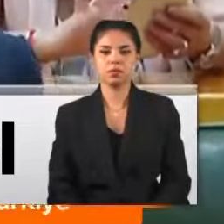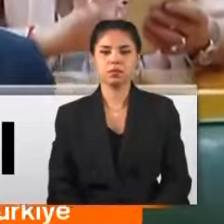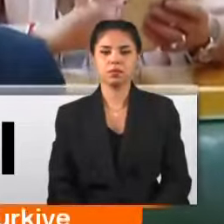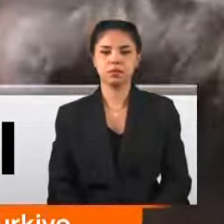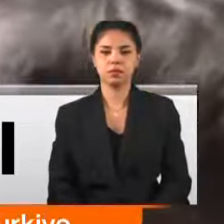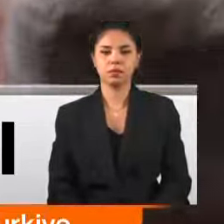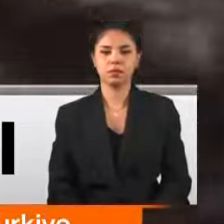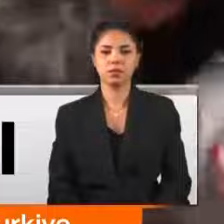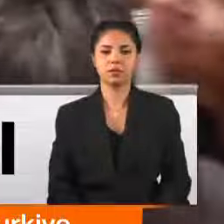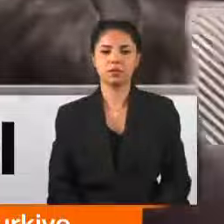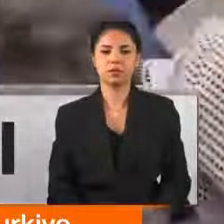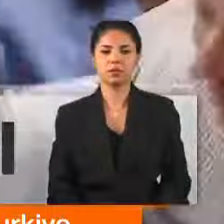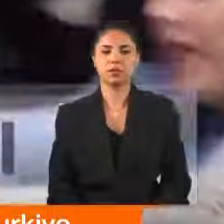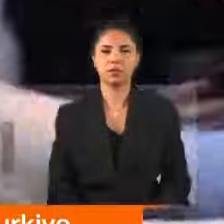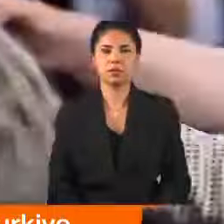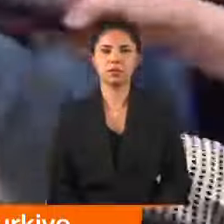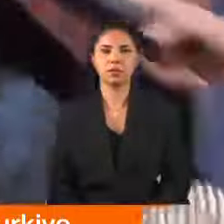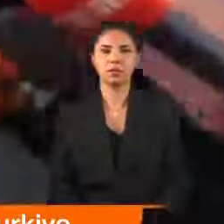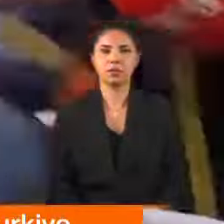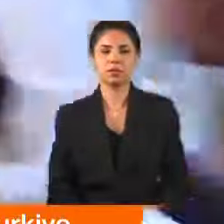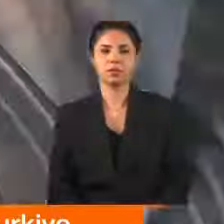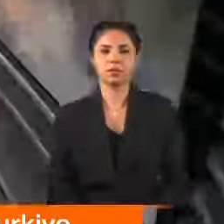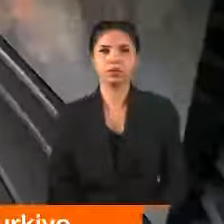kırgınlıkları olmuştur. Yorum yapmayacak mısınız?